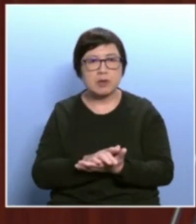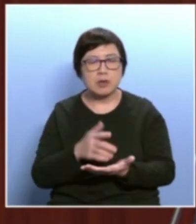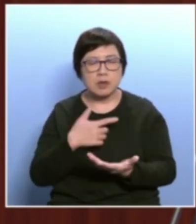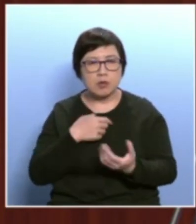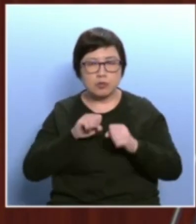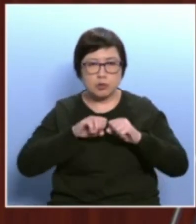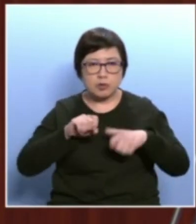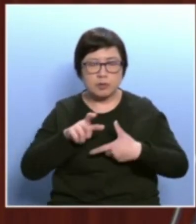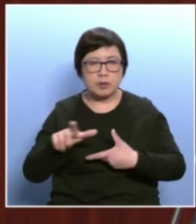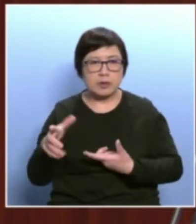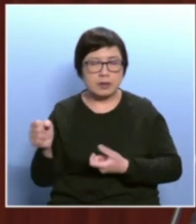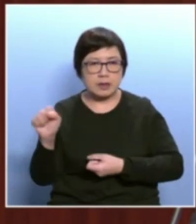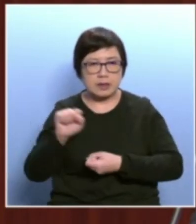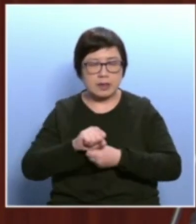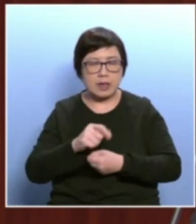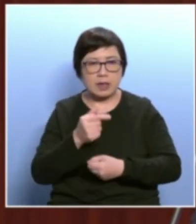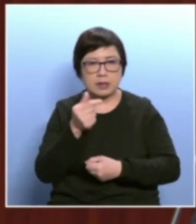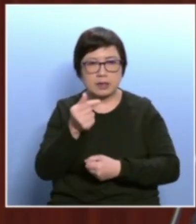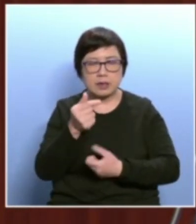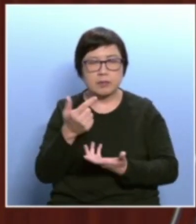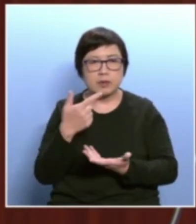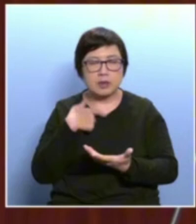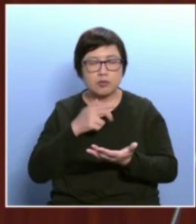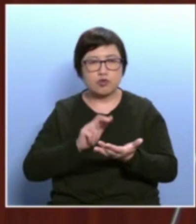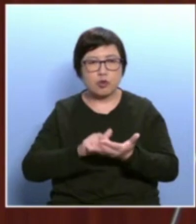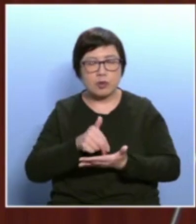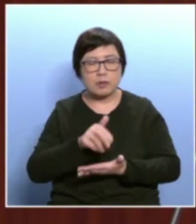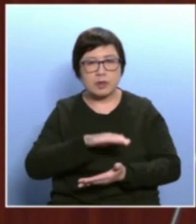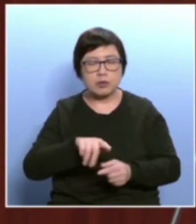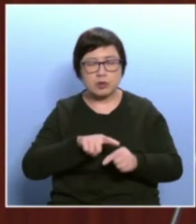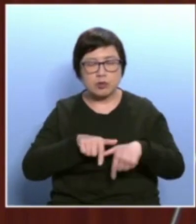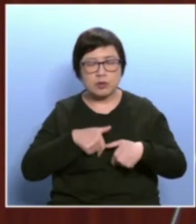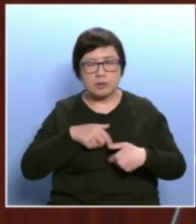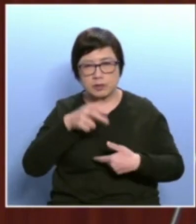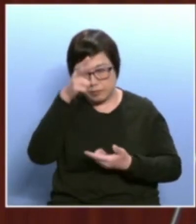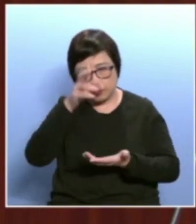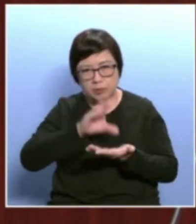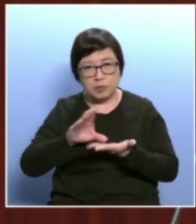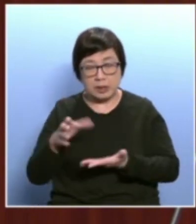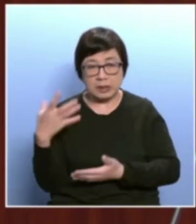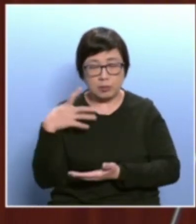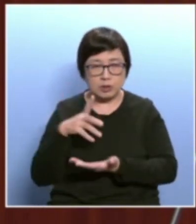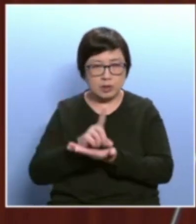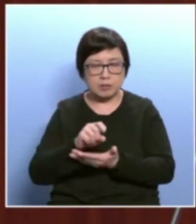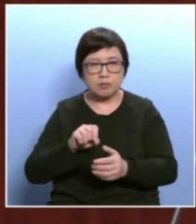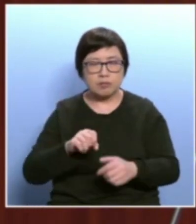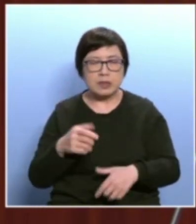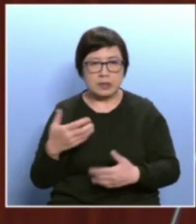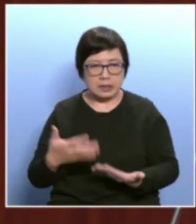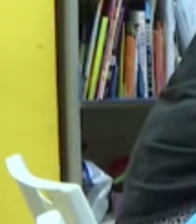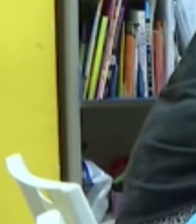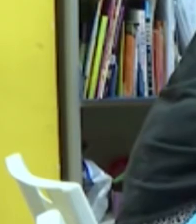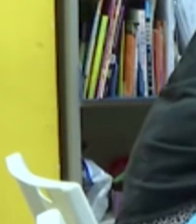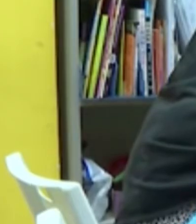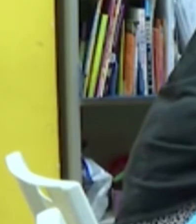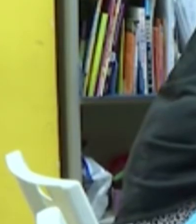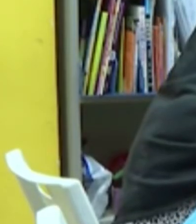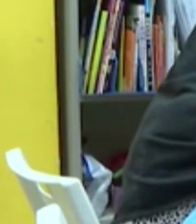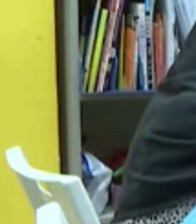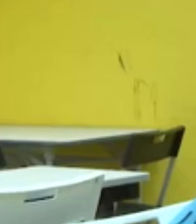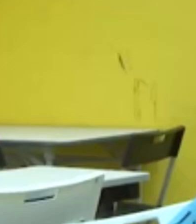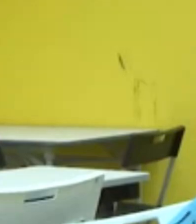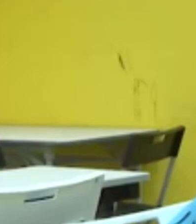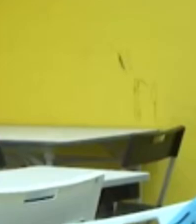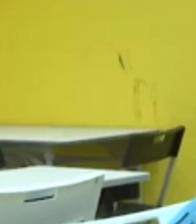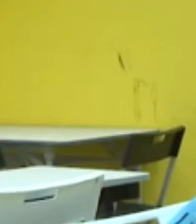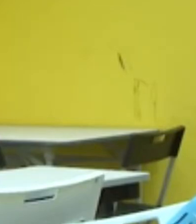宣布增设10所资助独立幼儿中心，政府会再增设一所，提供100个日间幼儿